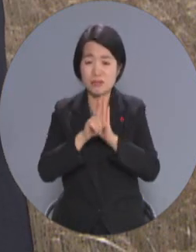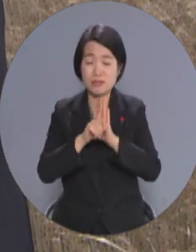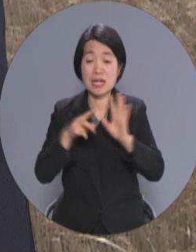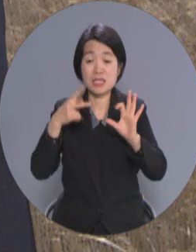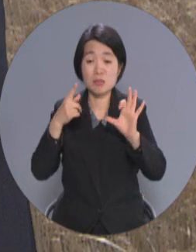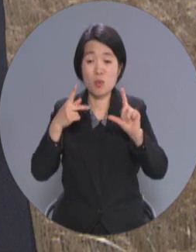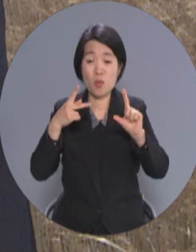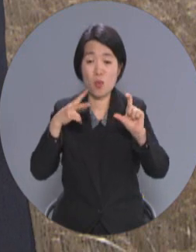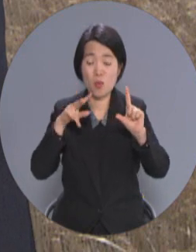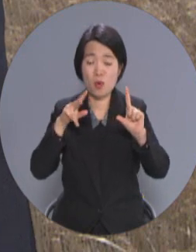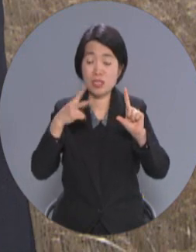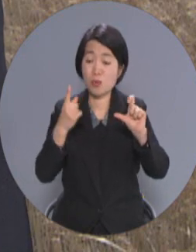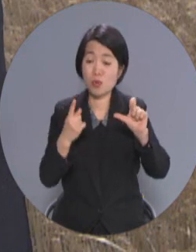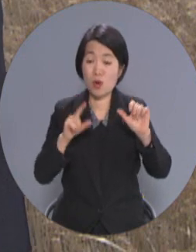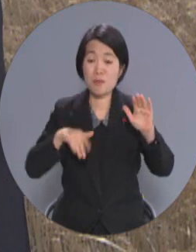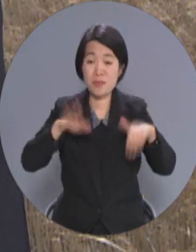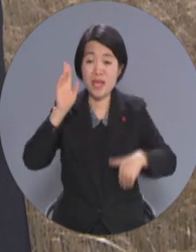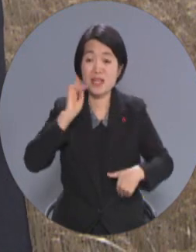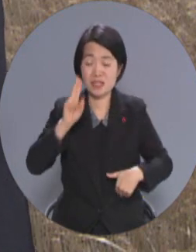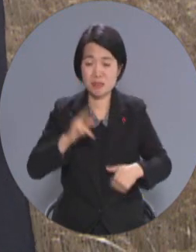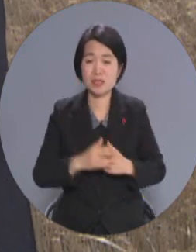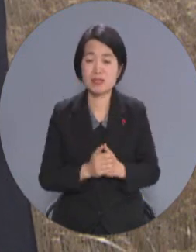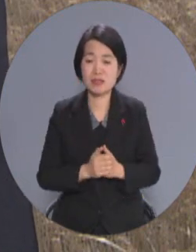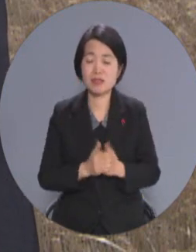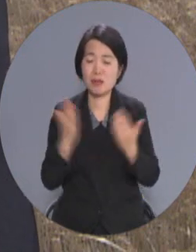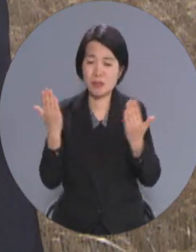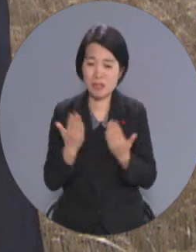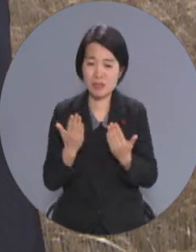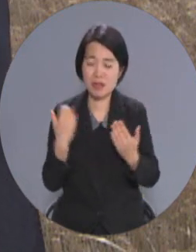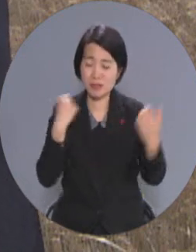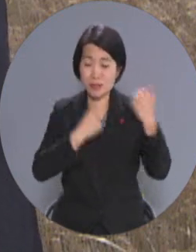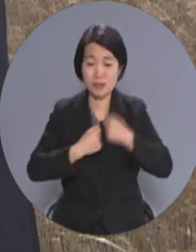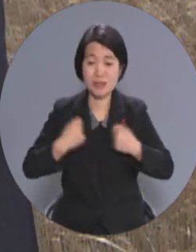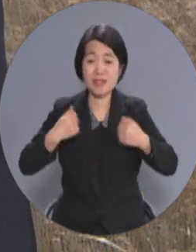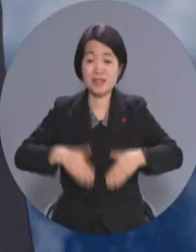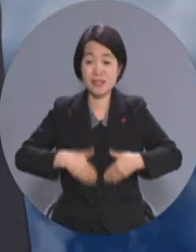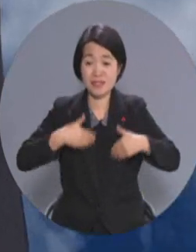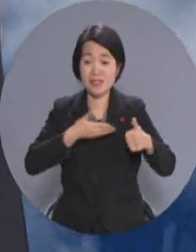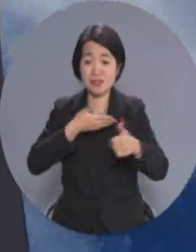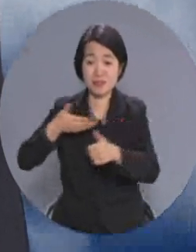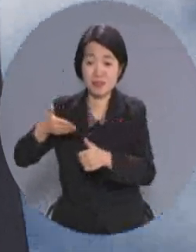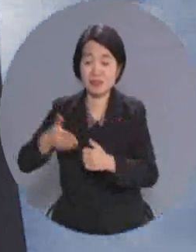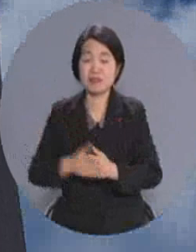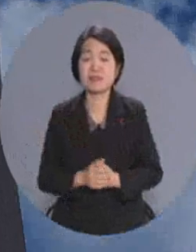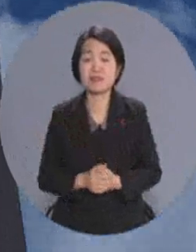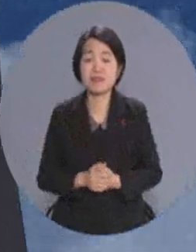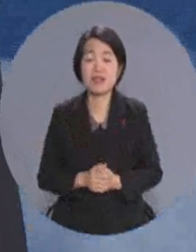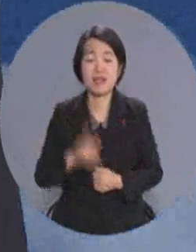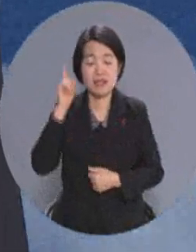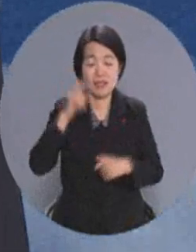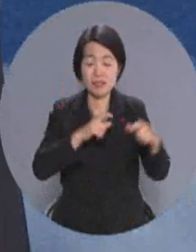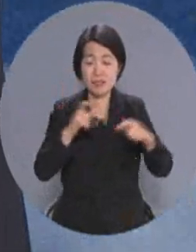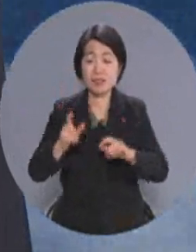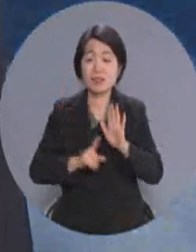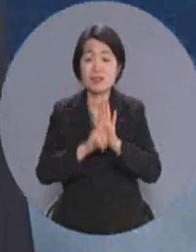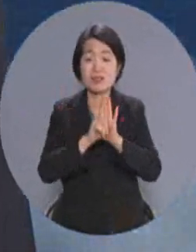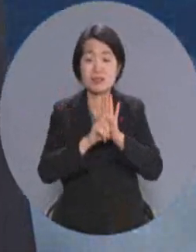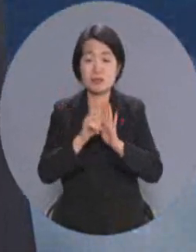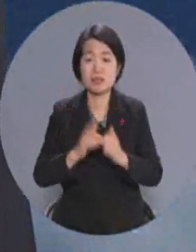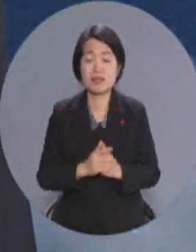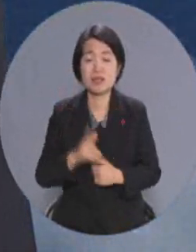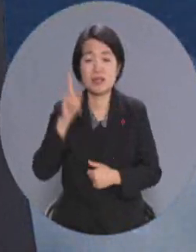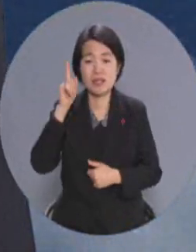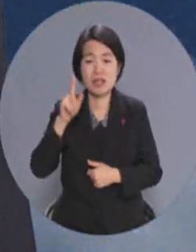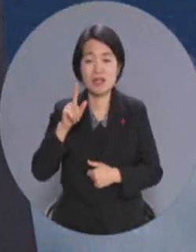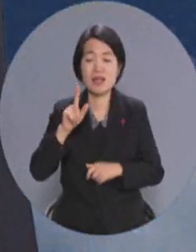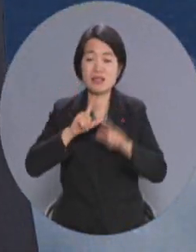가까이 벌어지겠습니다 큰 일교차에 대비한 옷차림 하셔야겠습니다 자세한 내일 지역별 기운 보겠습니다 내일